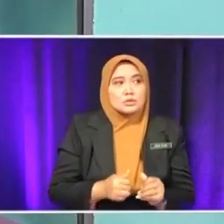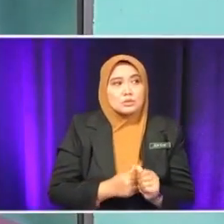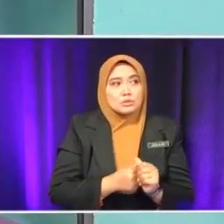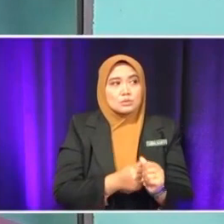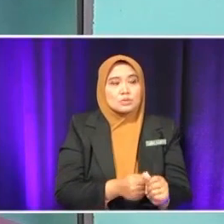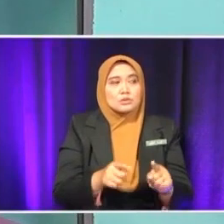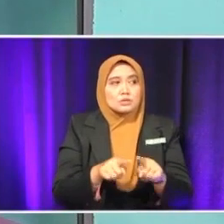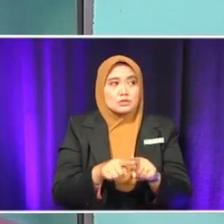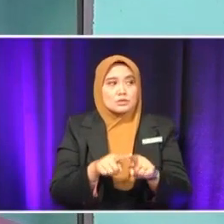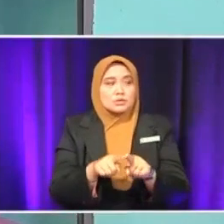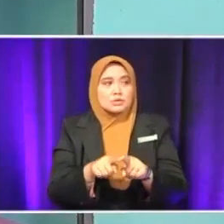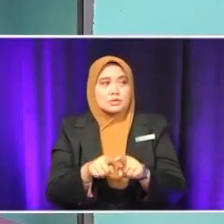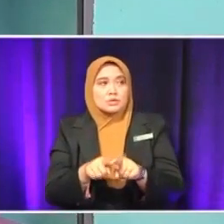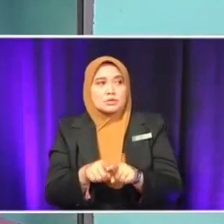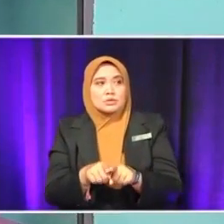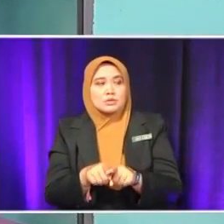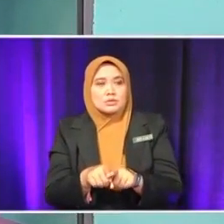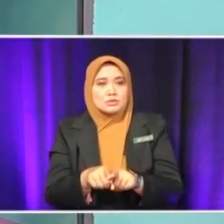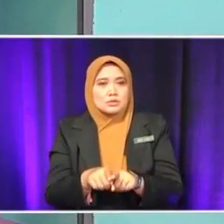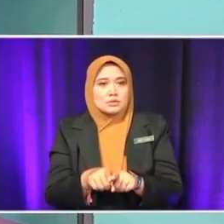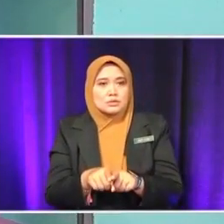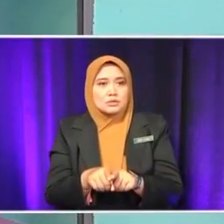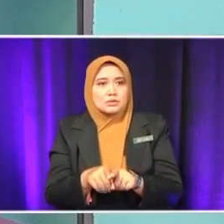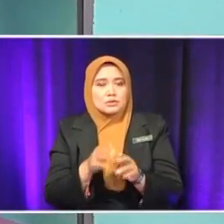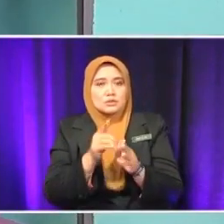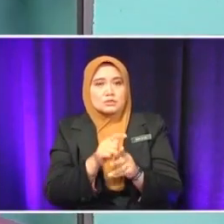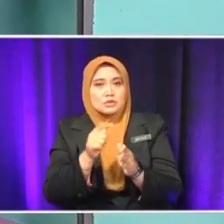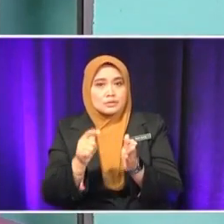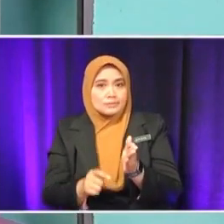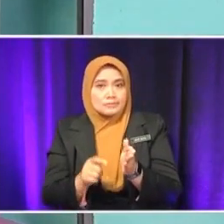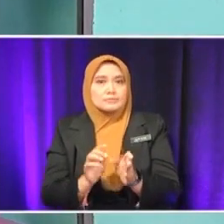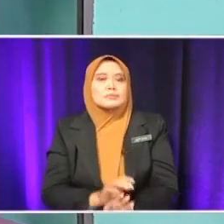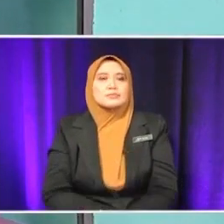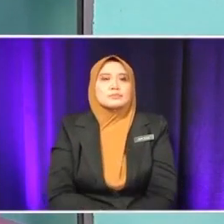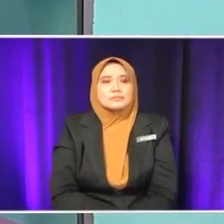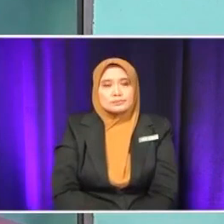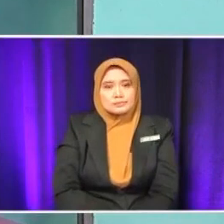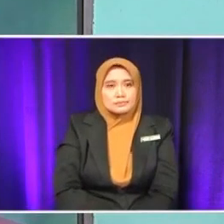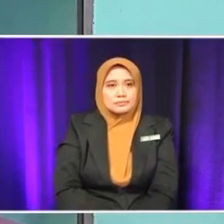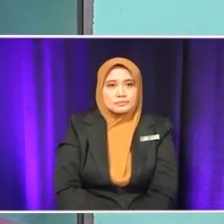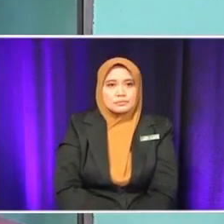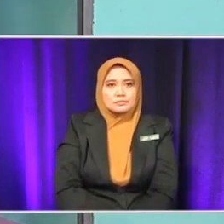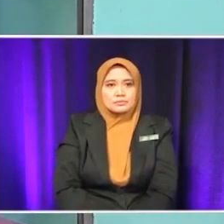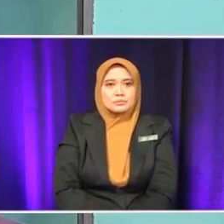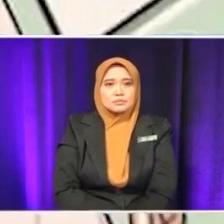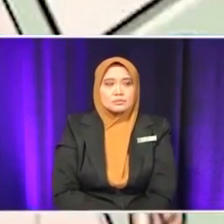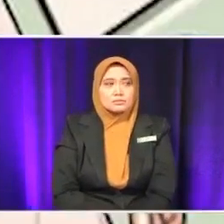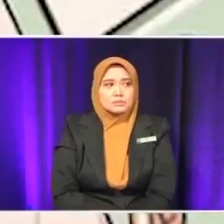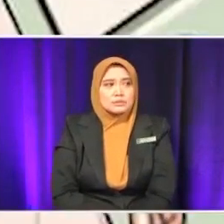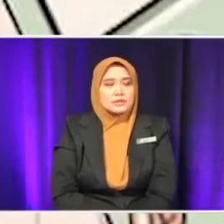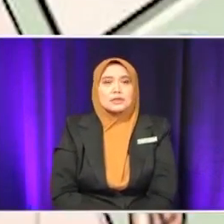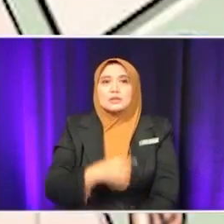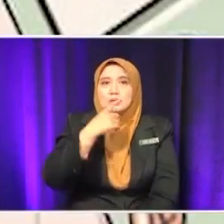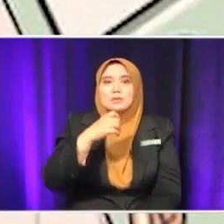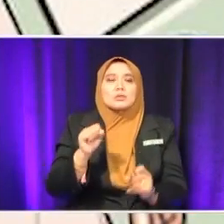ada. Okey, siapa yang dapat jawapan dulu? Siapa yang boleh tunjuk jawapan dulu untuk pokok yang mempunyai pemberat